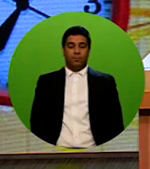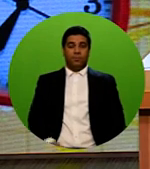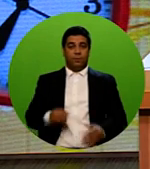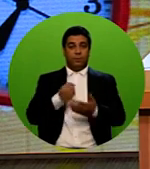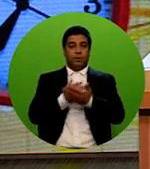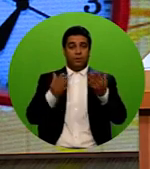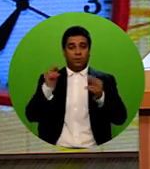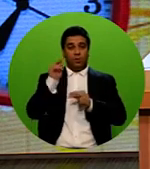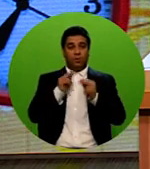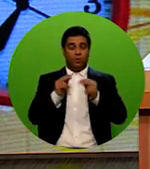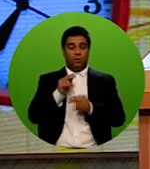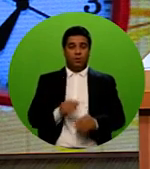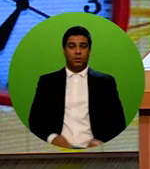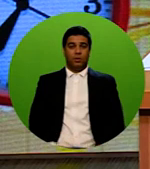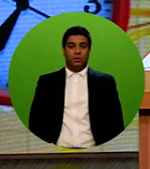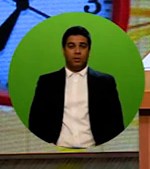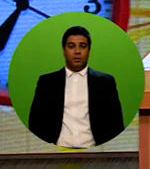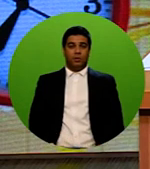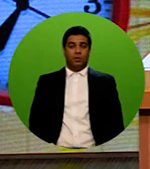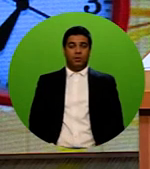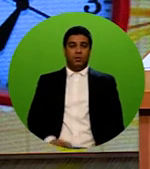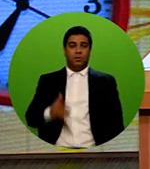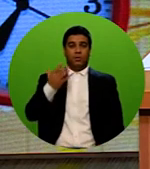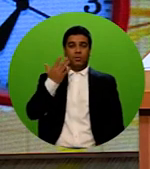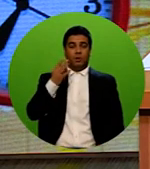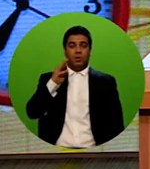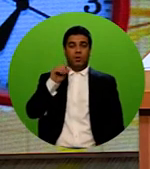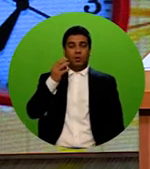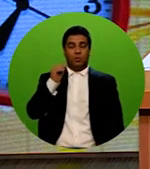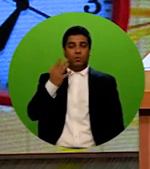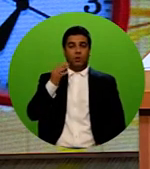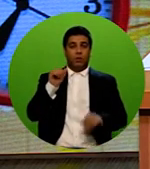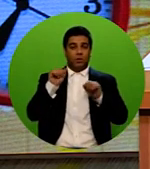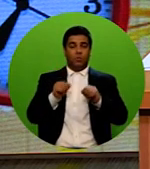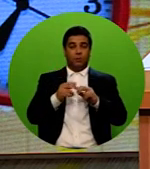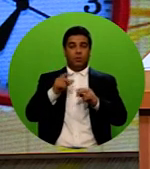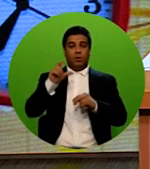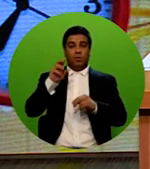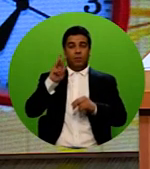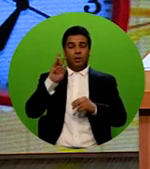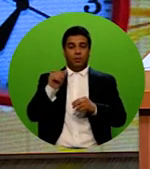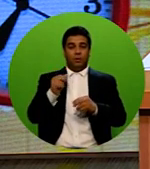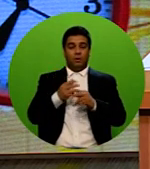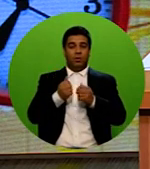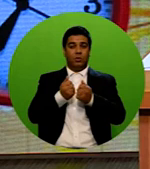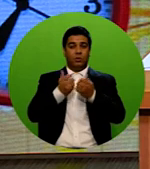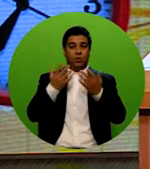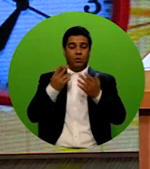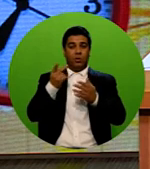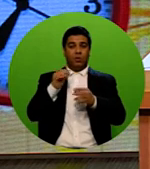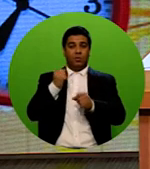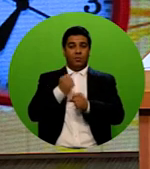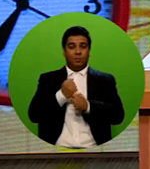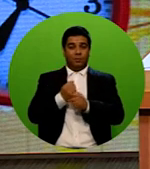Aziz o'quvchilar, 5 tashabbus, 5 imkoniyat emblemamizni yorqin bo'lib